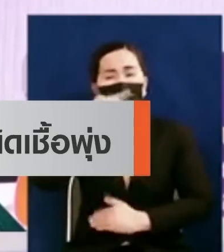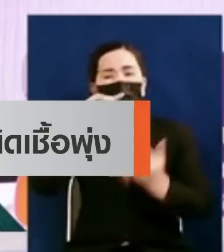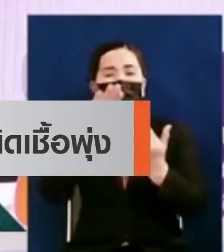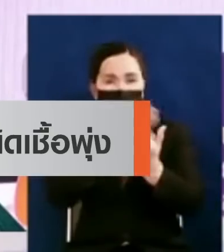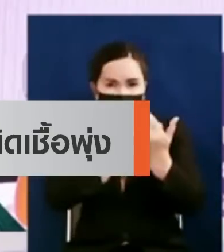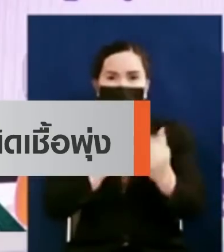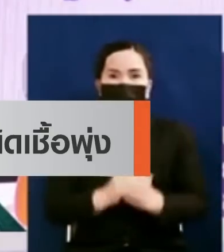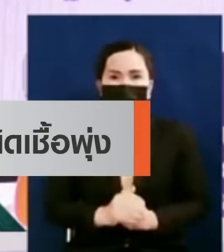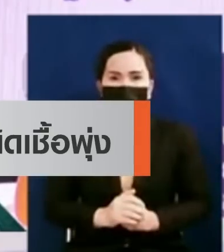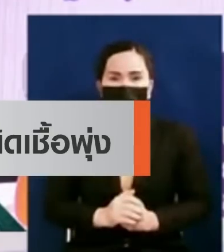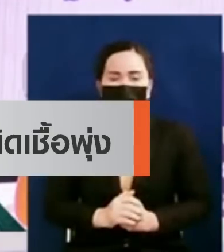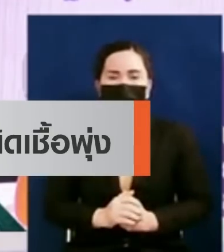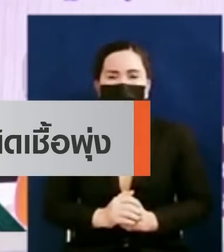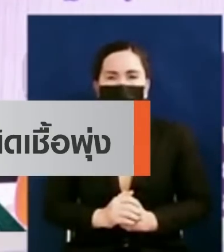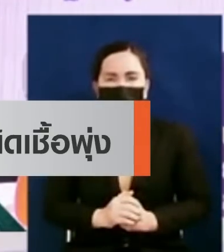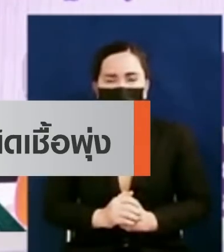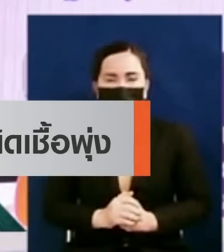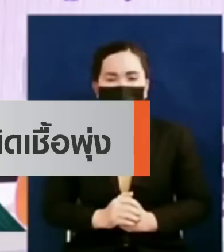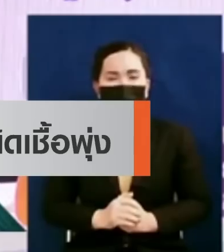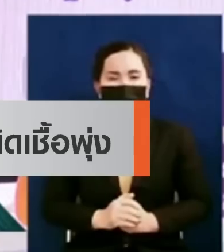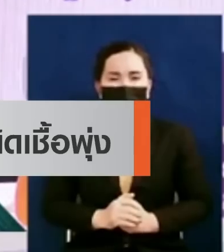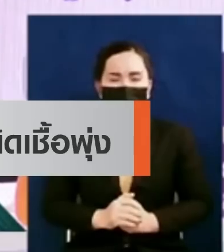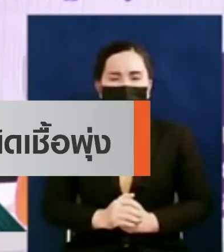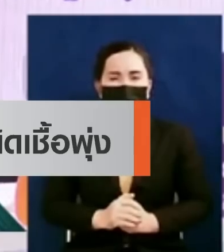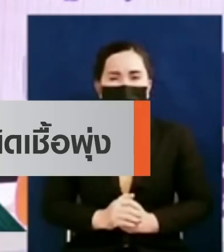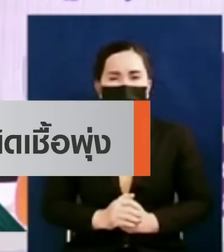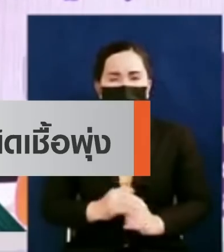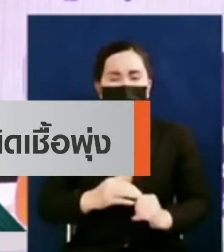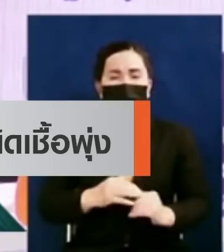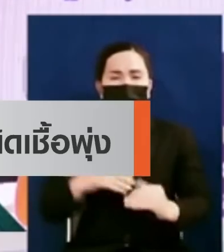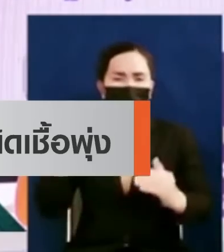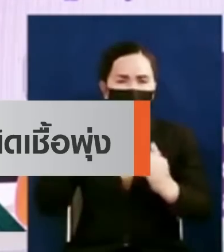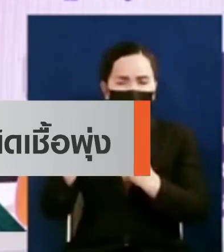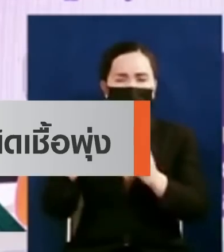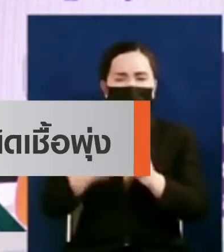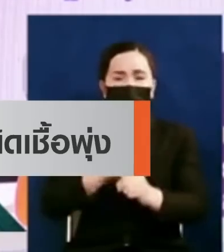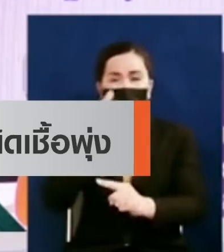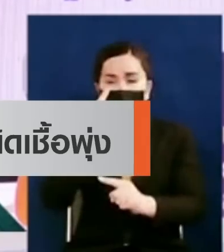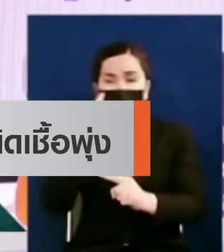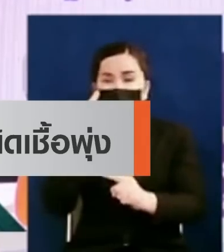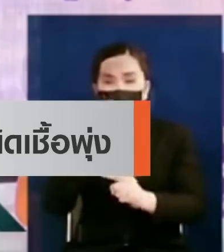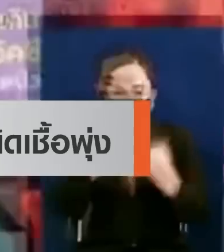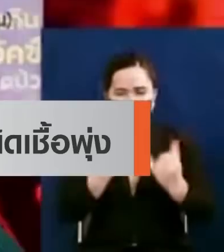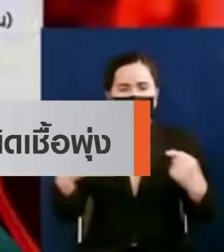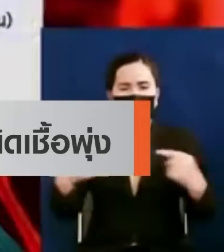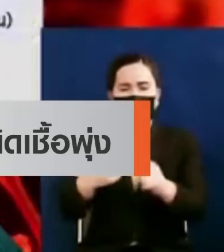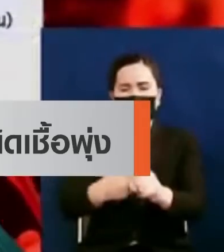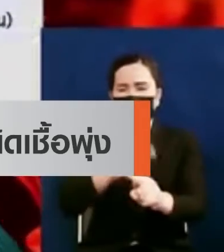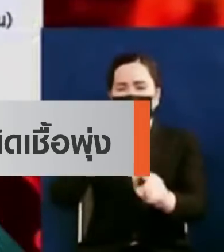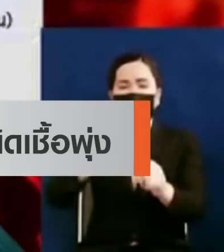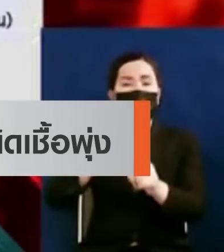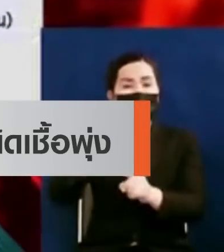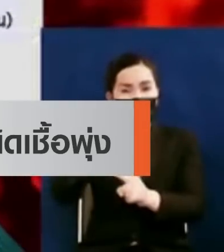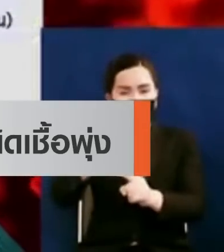ที่1-13รวม 170,000 เตียงผู้ป่วยร้อยละ50อยู่ในเตียงระดับ1ก็คือกลุ่มผู้ป่วยสีเขียว